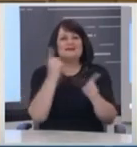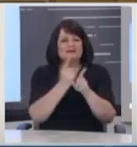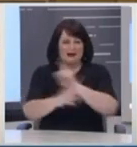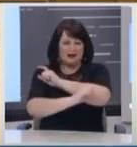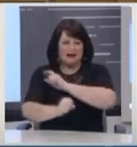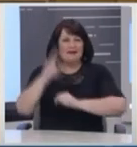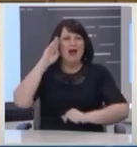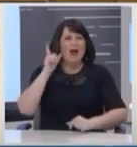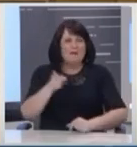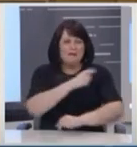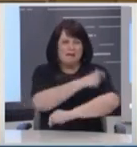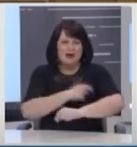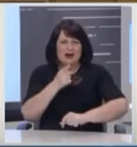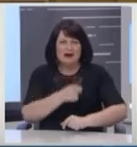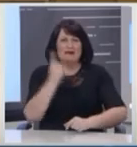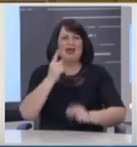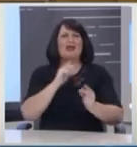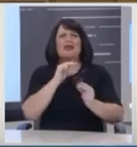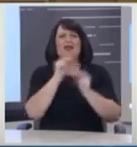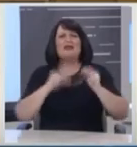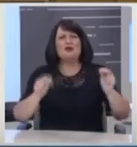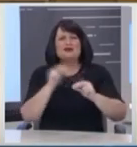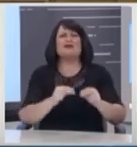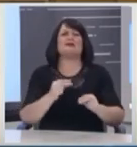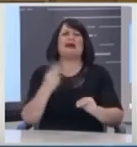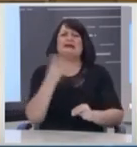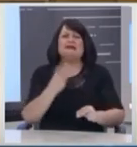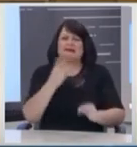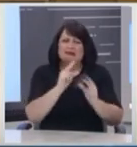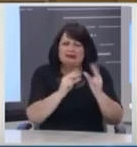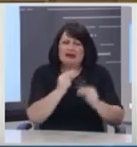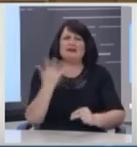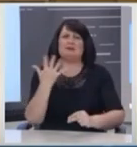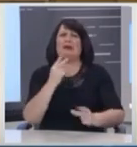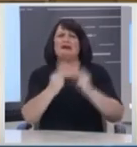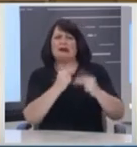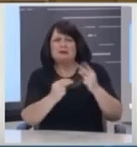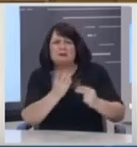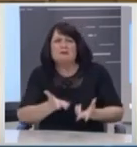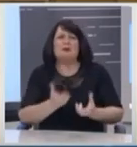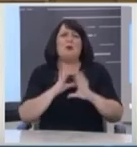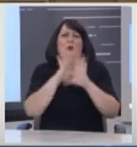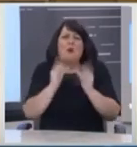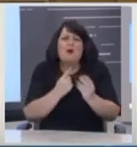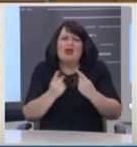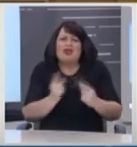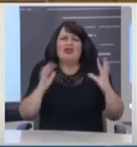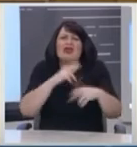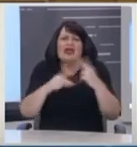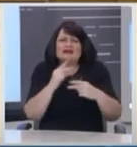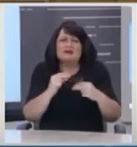9 σχέδια, 1 δημοψήφισμα, διεθνείς διασκέψεις, τριμερείς, πενταμελείς και καμία πρόοδος, δημιουργούν ένα